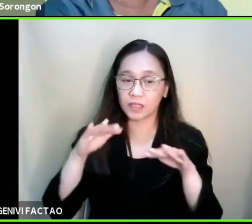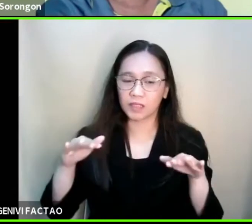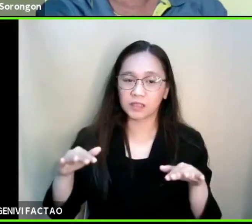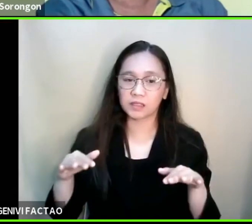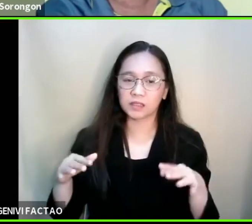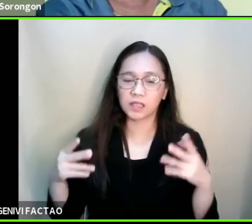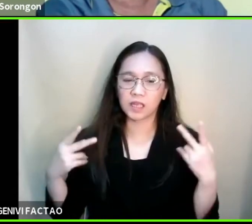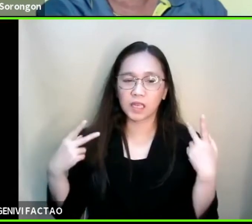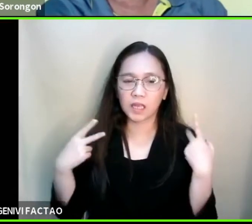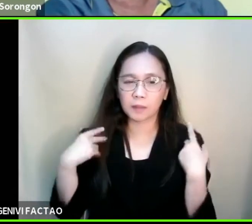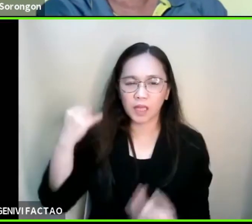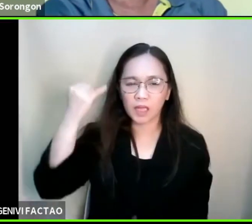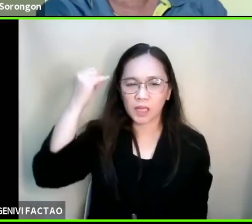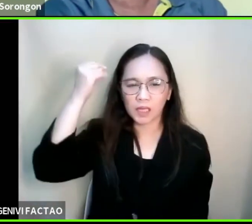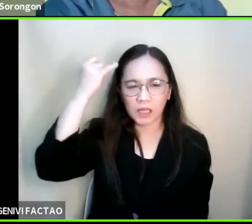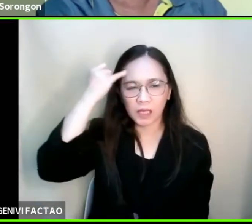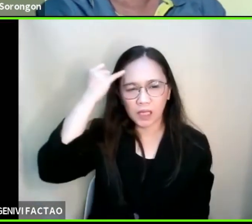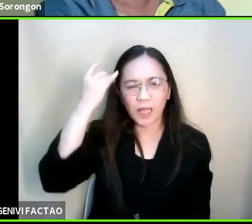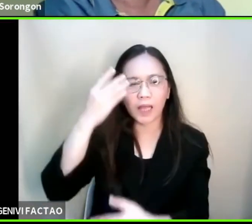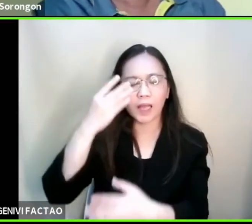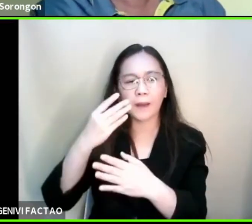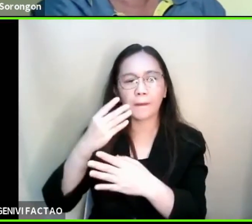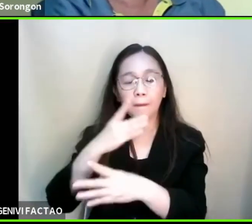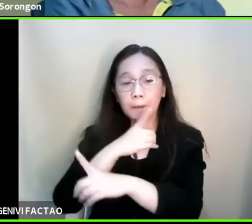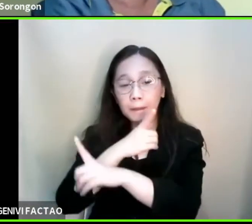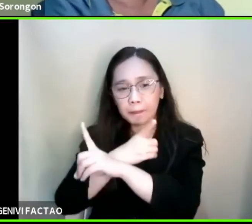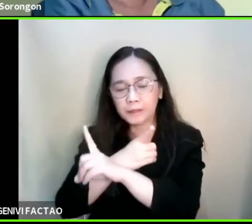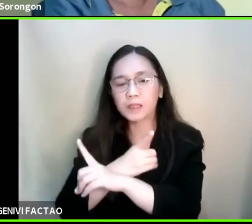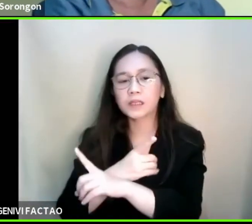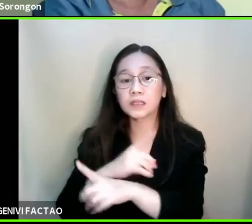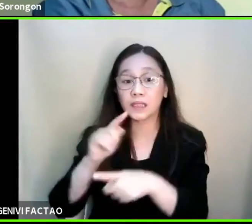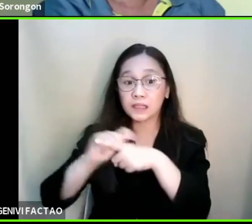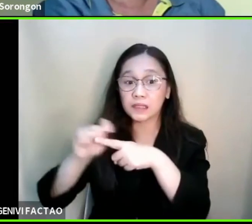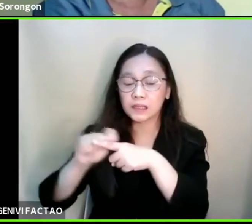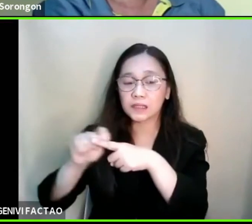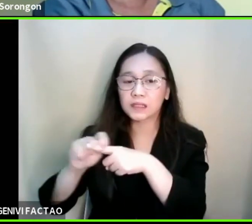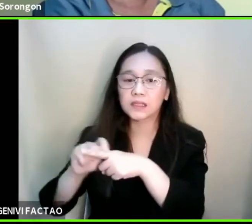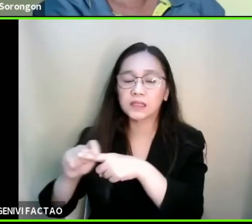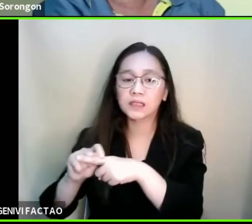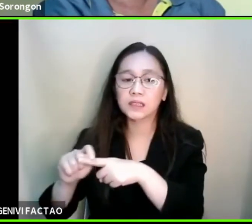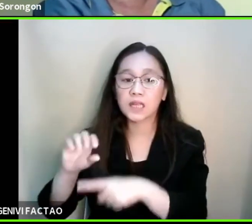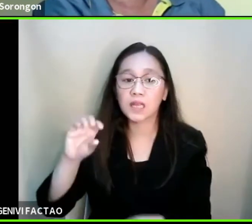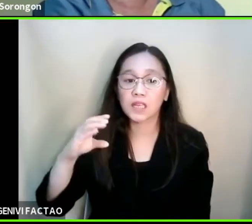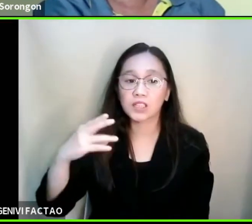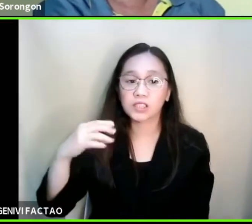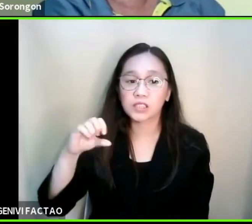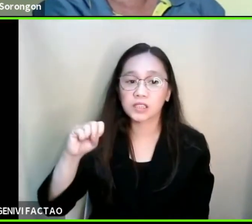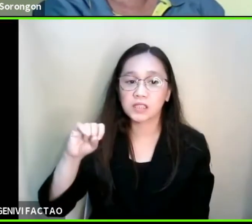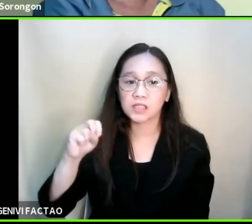intellectual impairment. I think ang nag-train dito ay ang Leonard Fosire Disability, no,